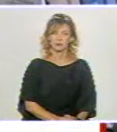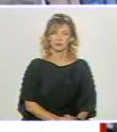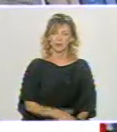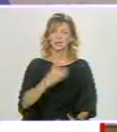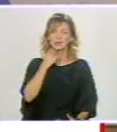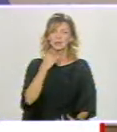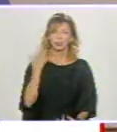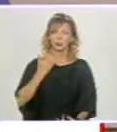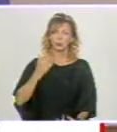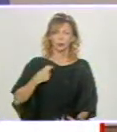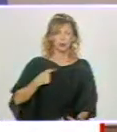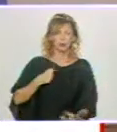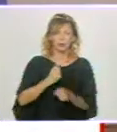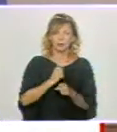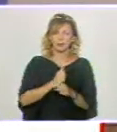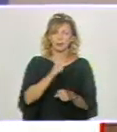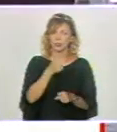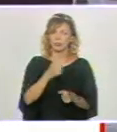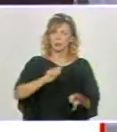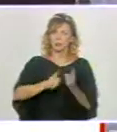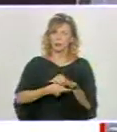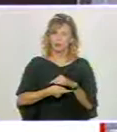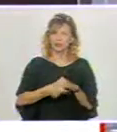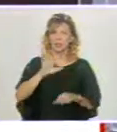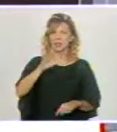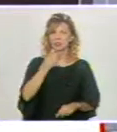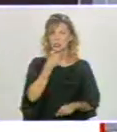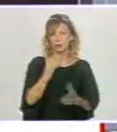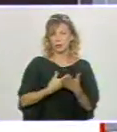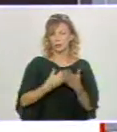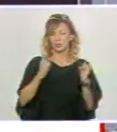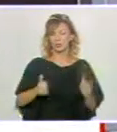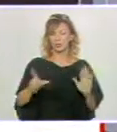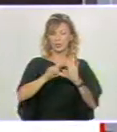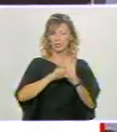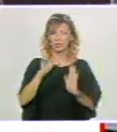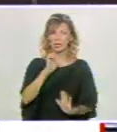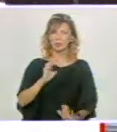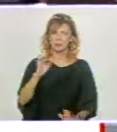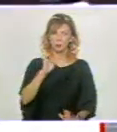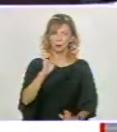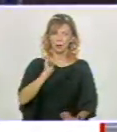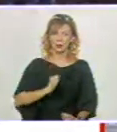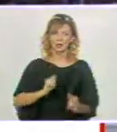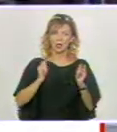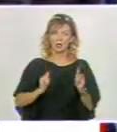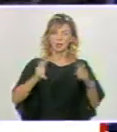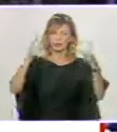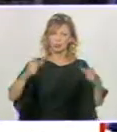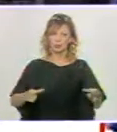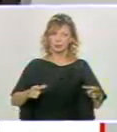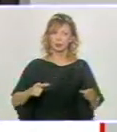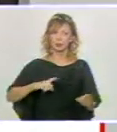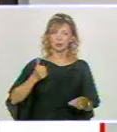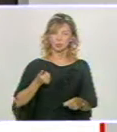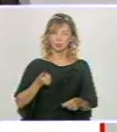Conducerea școlii nu poate face nicio modificare timp de 5 ani, pentru că așa stipulează legislația europeană. În această încăpere sunt